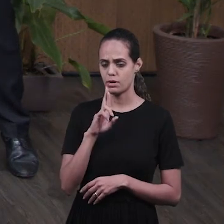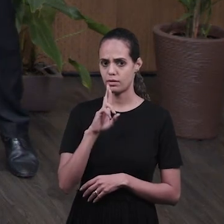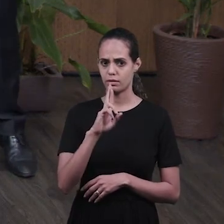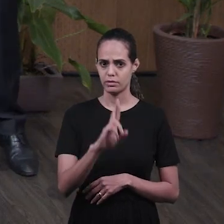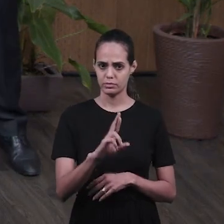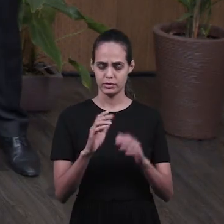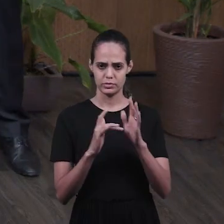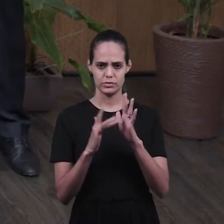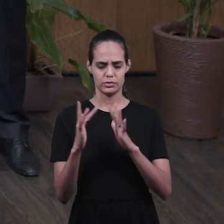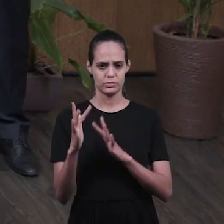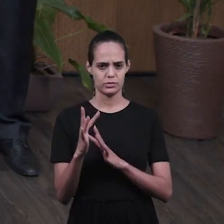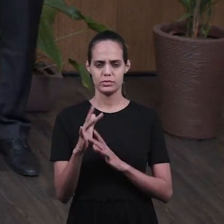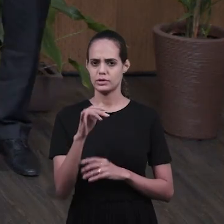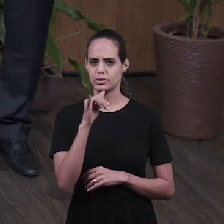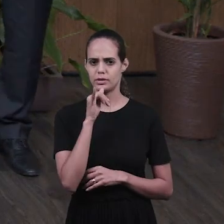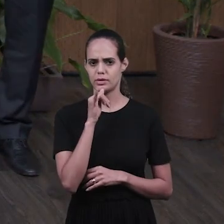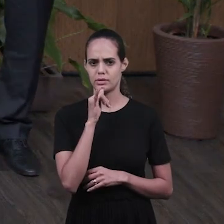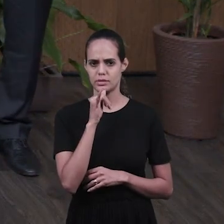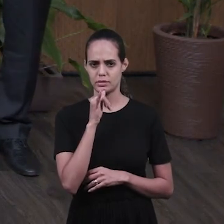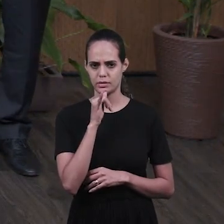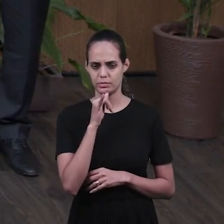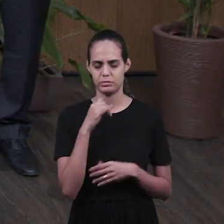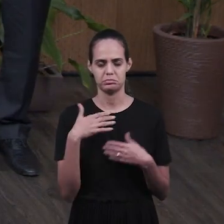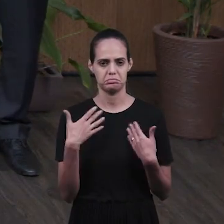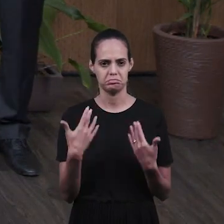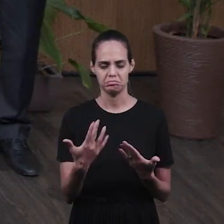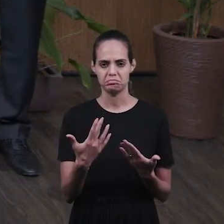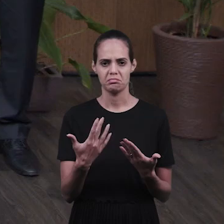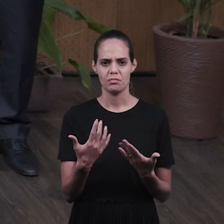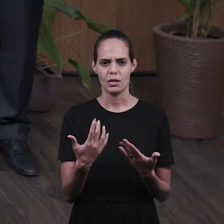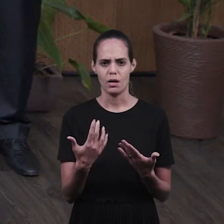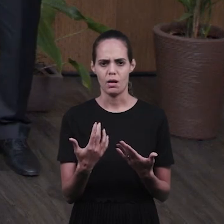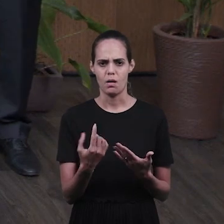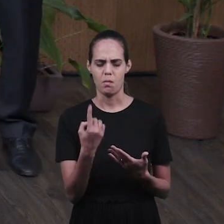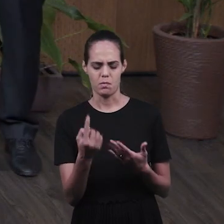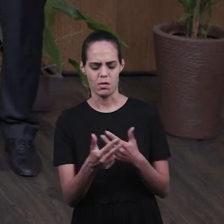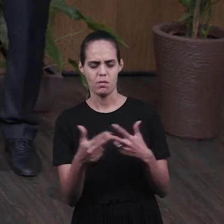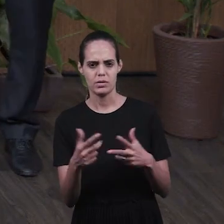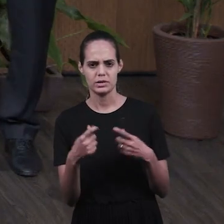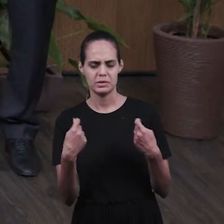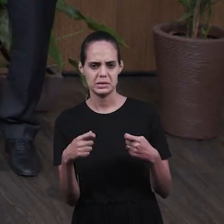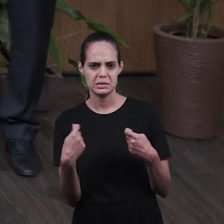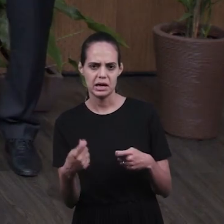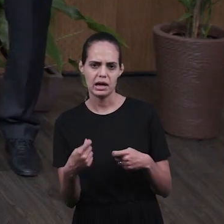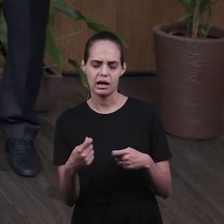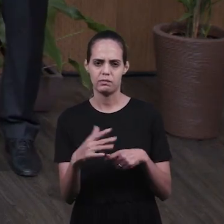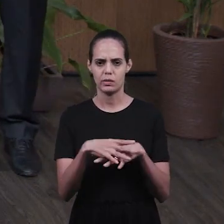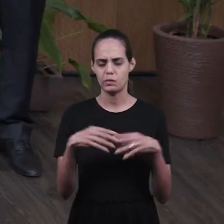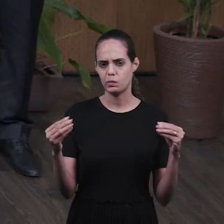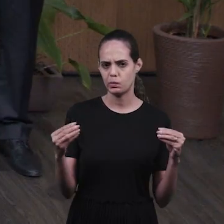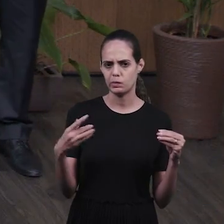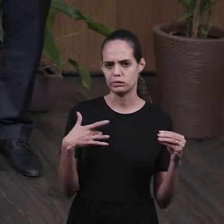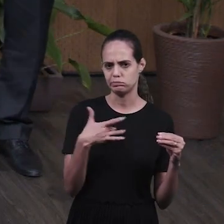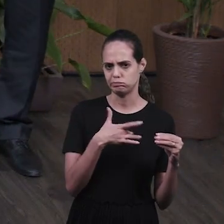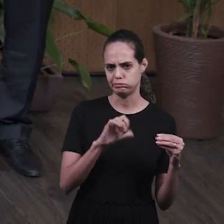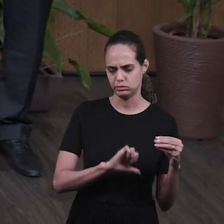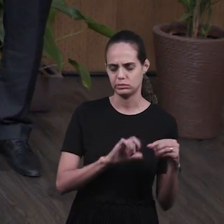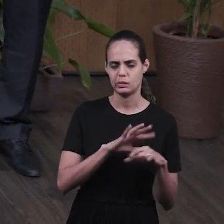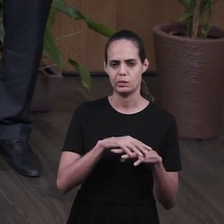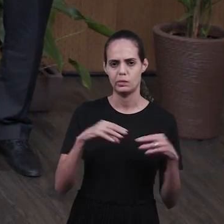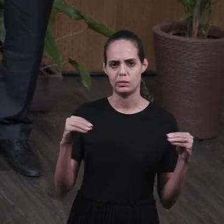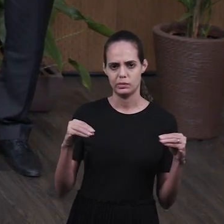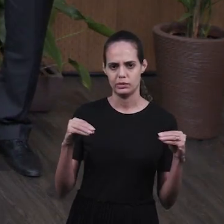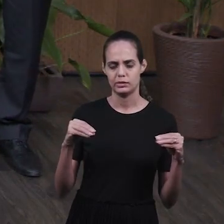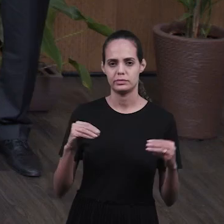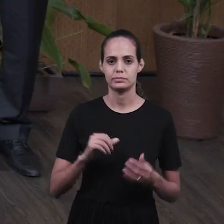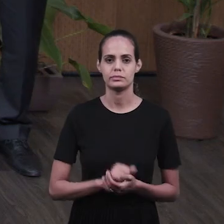réponse. Par exemple, d'un besoin spécifique, une maladie, ils allaient jusqu'à